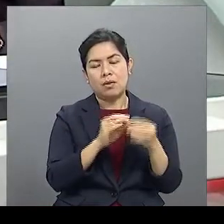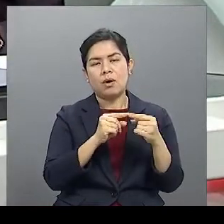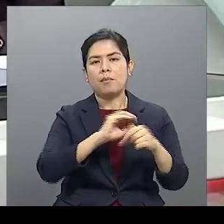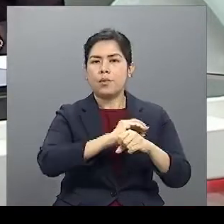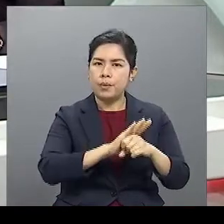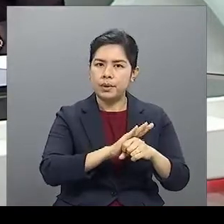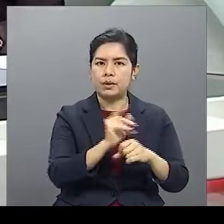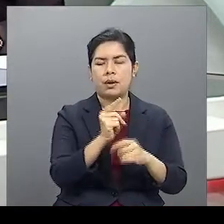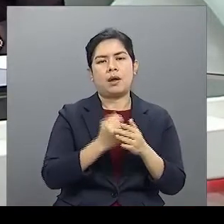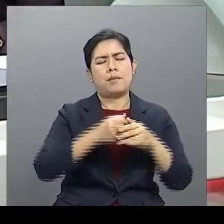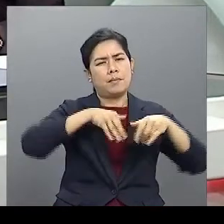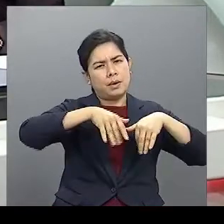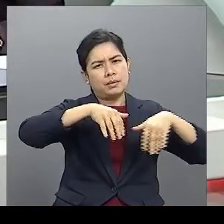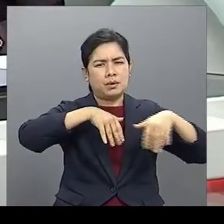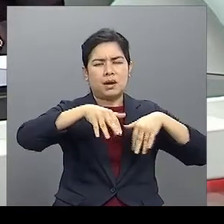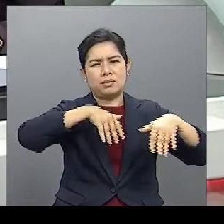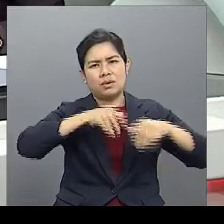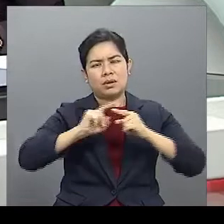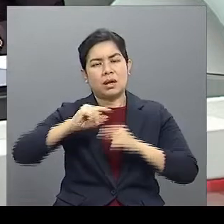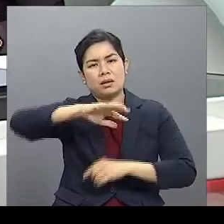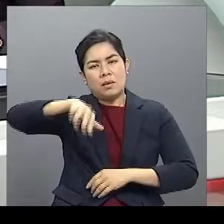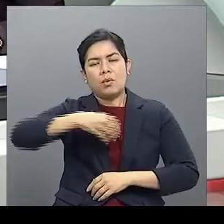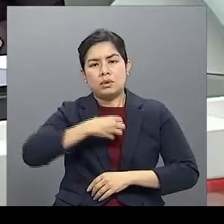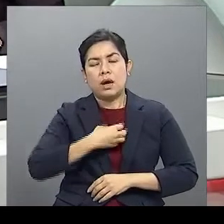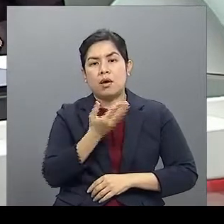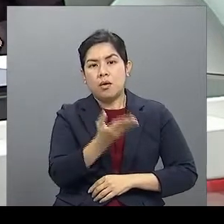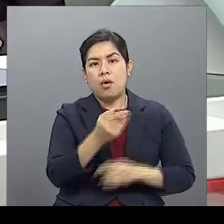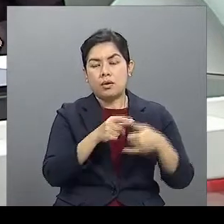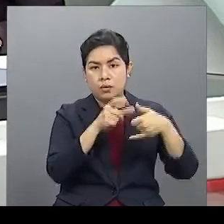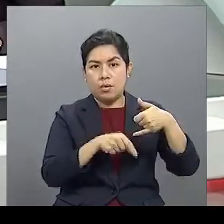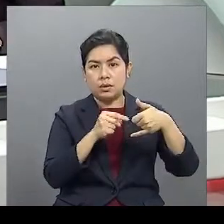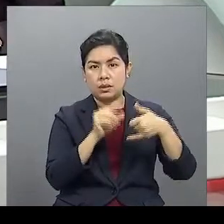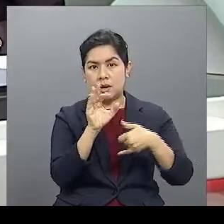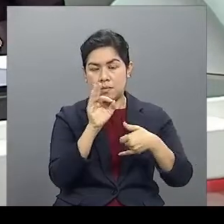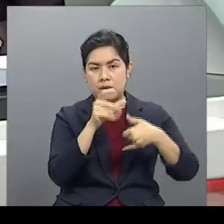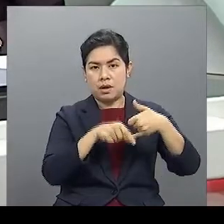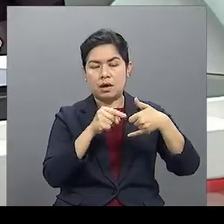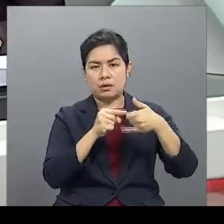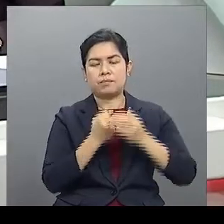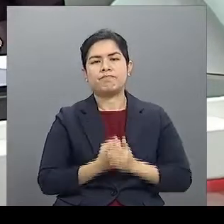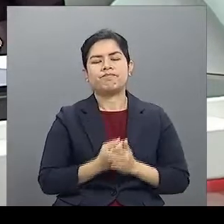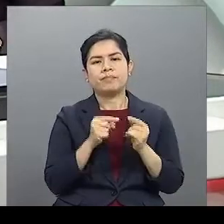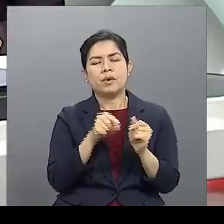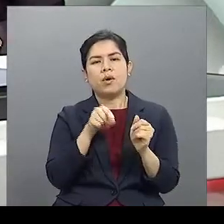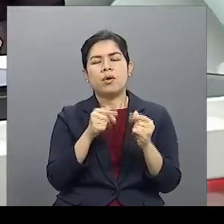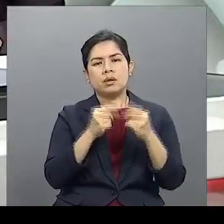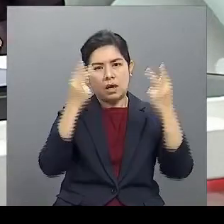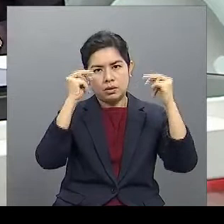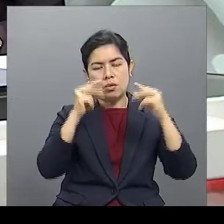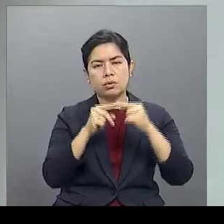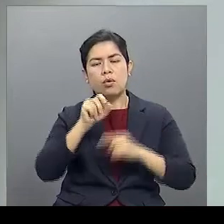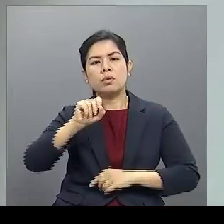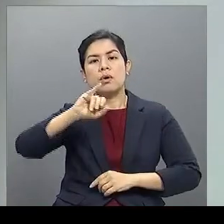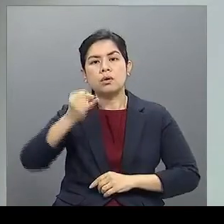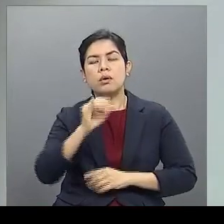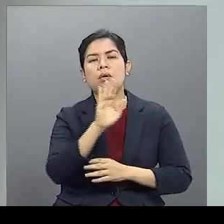านหลายคนค่ะอยากให้ผู้ที่ได้รับเลือกเป็นนายกเทศมนตรีเมืองสุไหงโกลกและสมาชิกสภาเทศบาลเมืองสุไหงโกลกนั้น